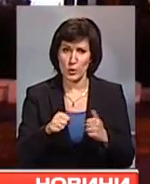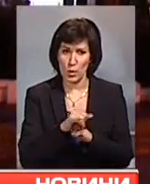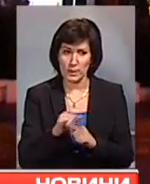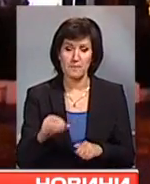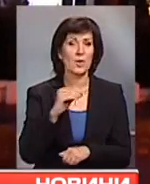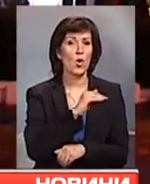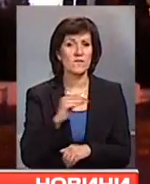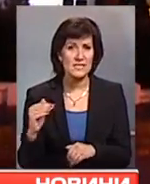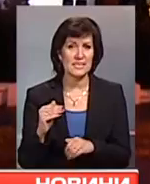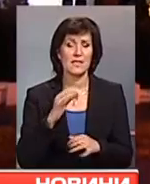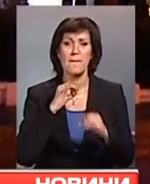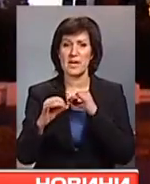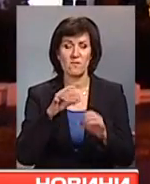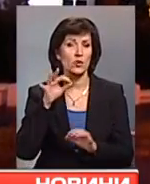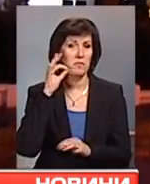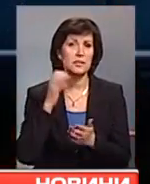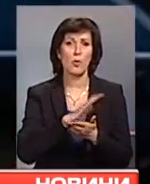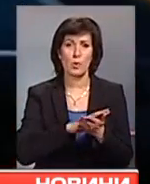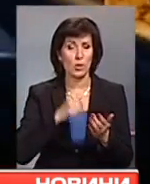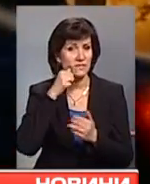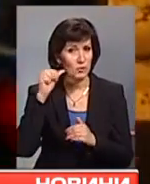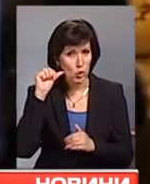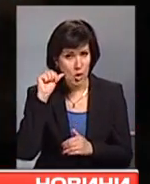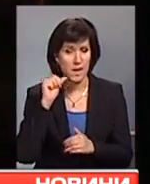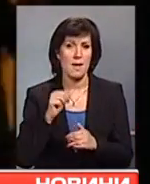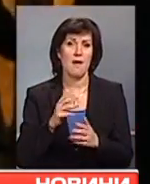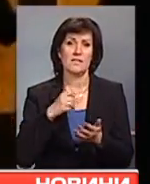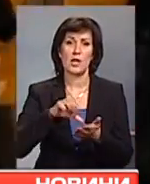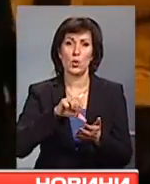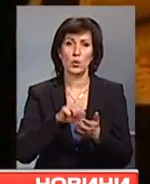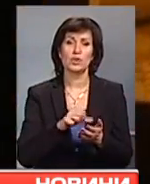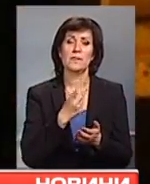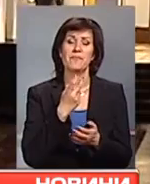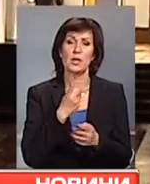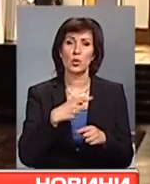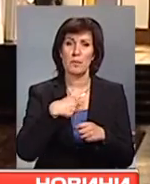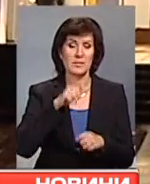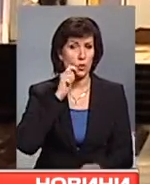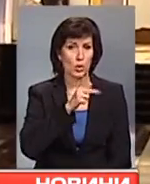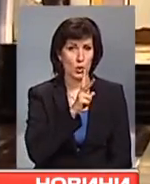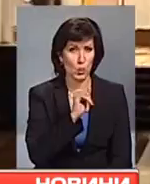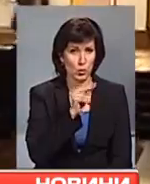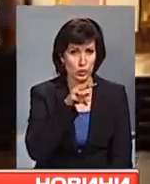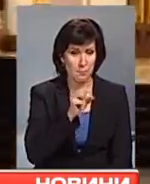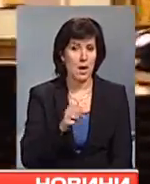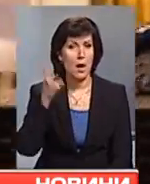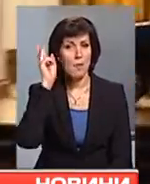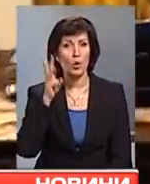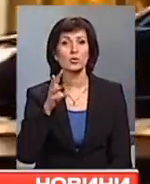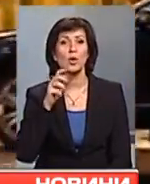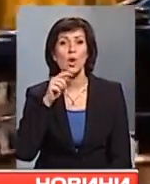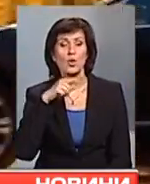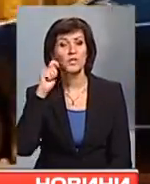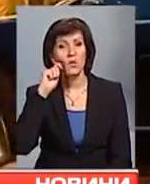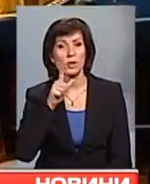органи. Офіційно перемови у Мінську проходили вчора. В них взяли участь другий президент України Леонід Кучма, посол Росії в Україні